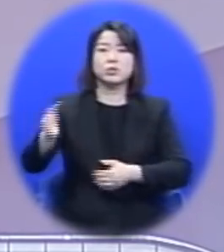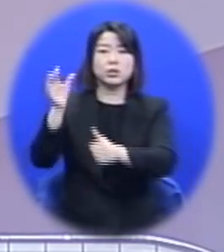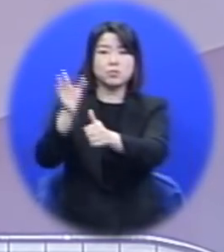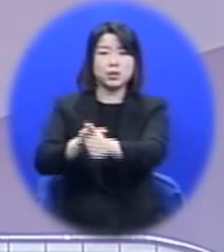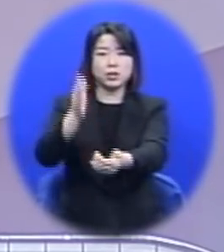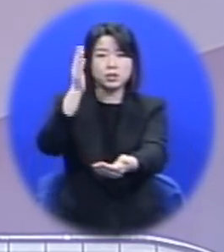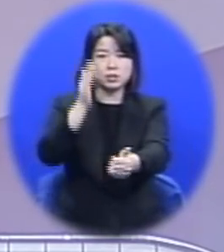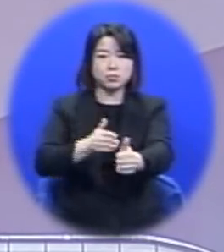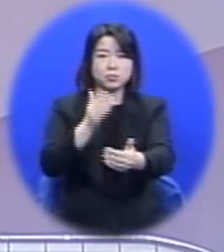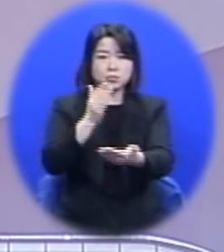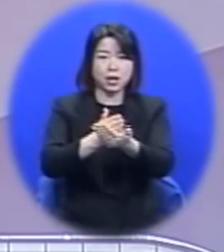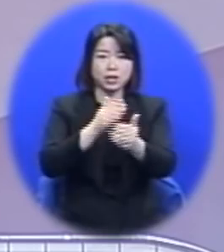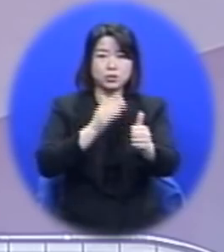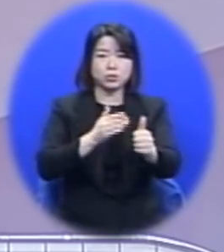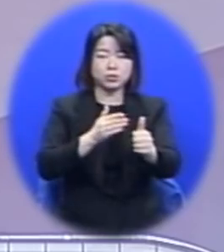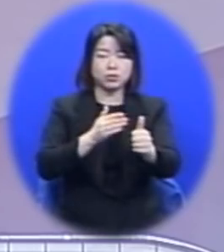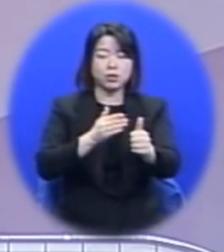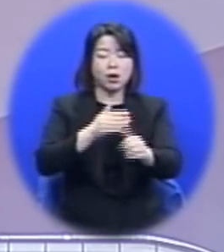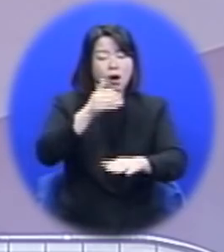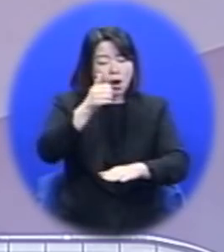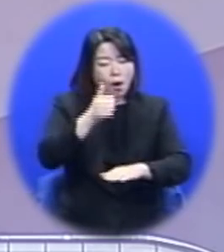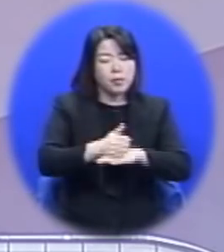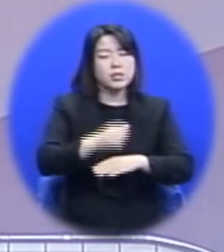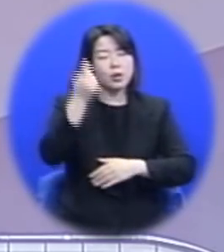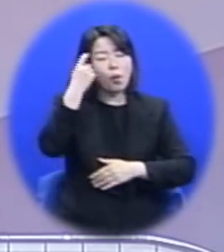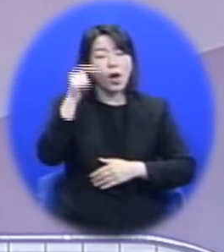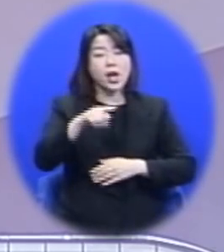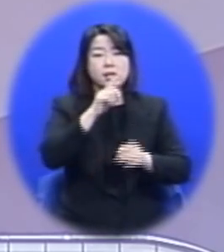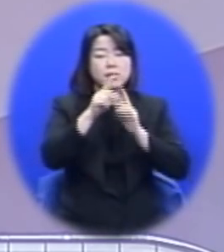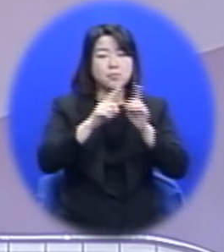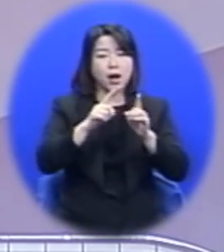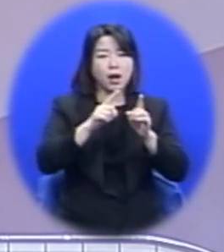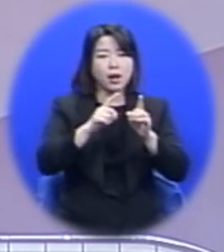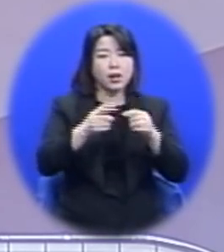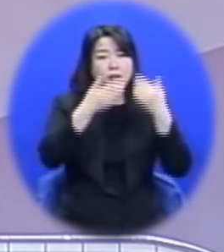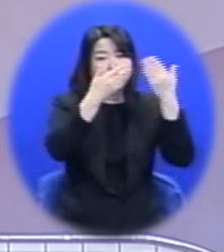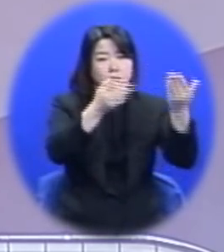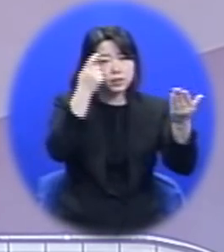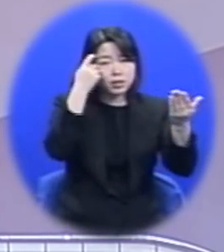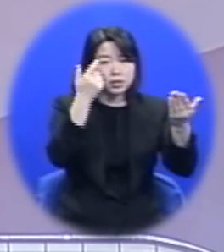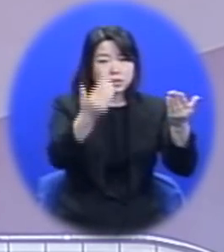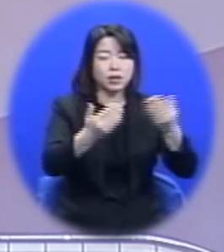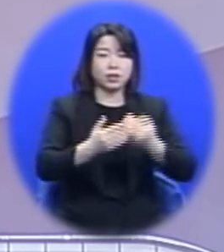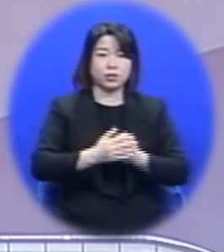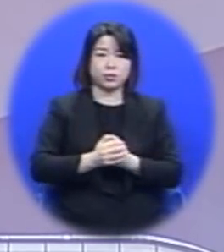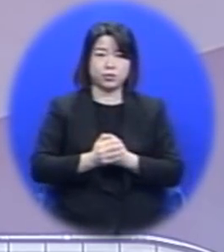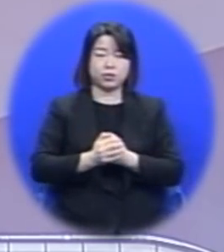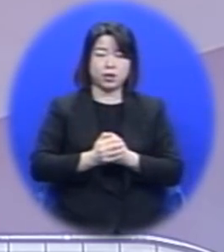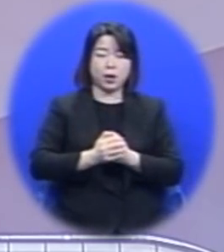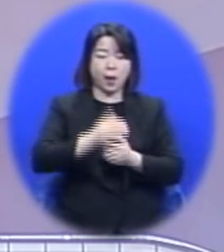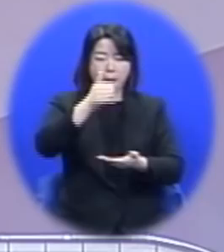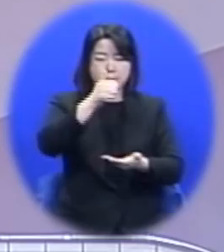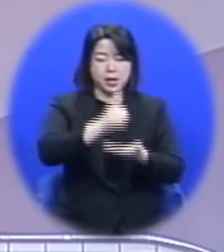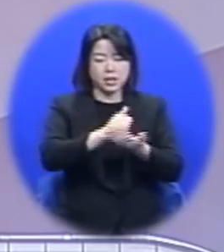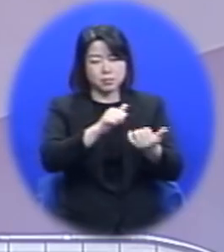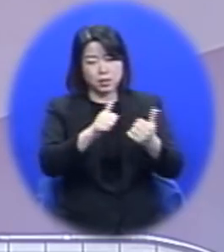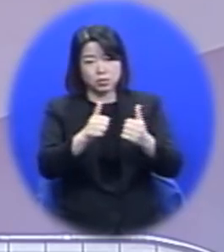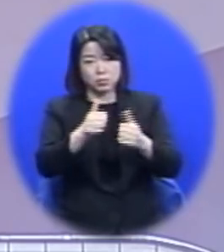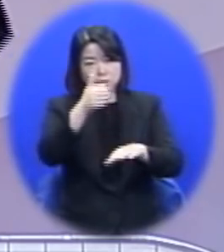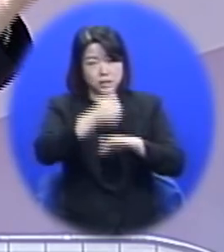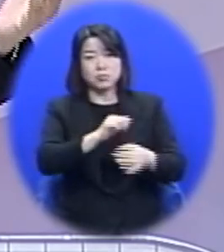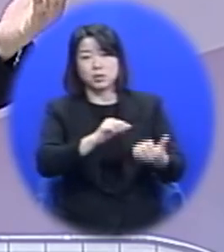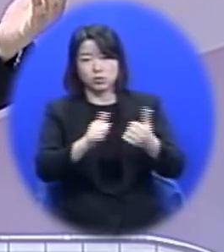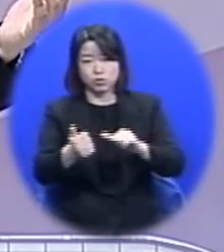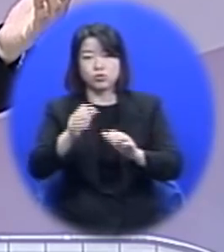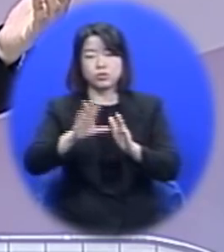스데반 집사는 도대체 어째서 마지막에 이 말을 했을까요? 그가 마지막 운명하는 순간에 그는